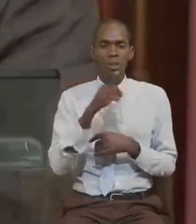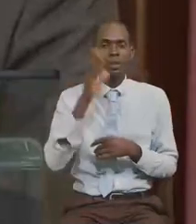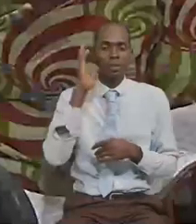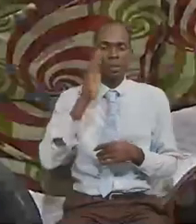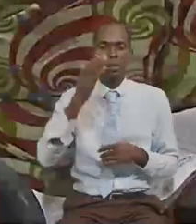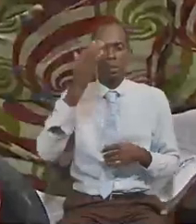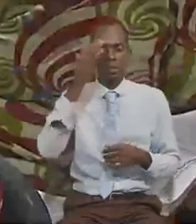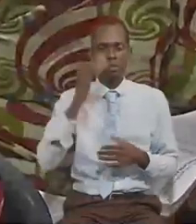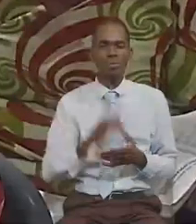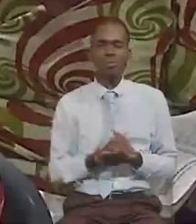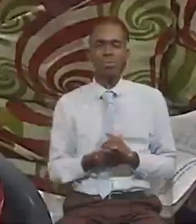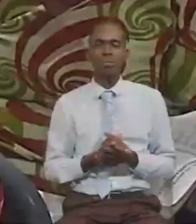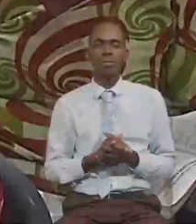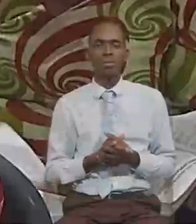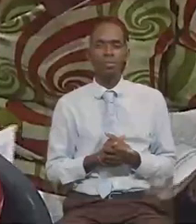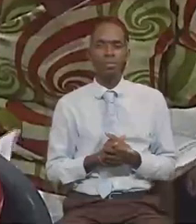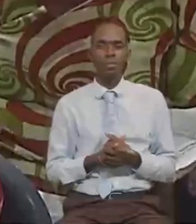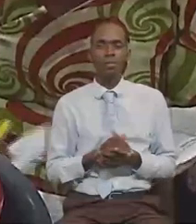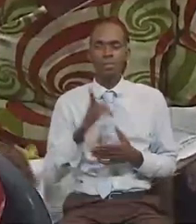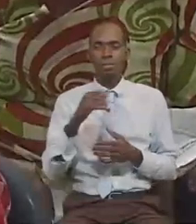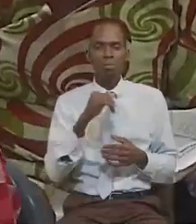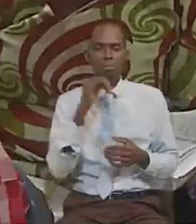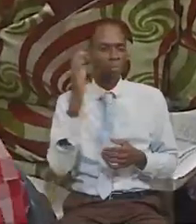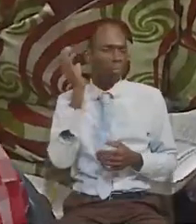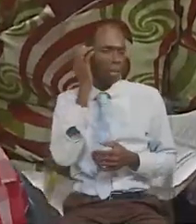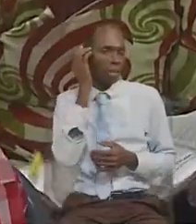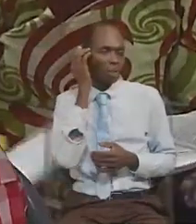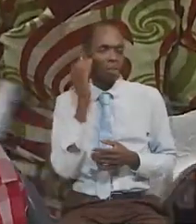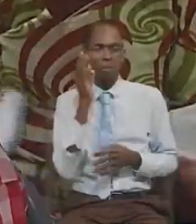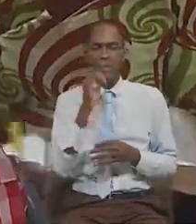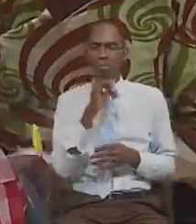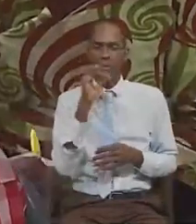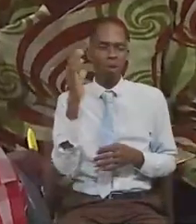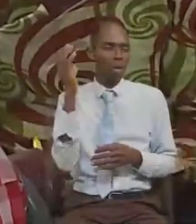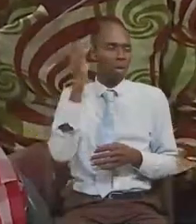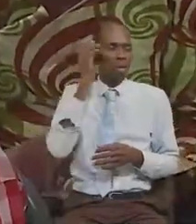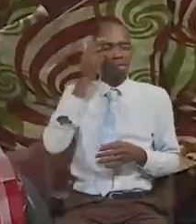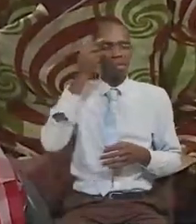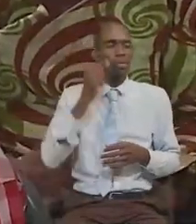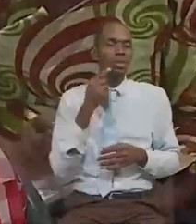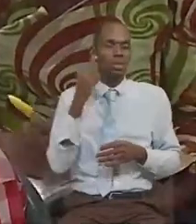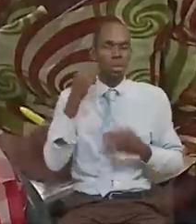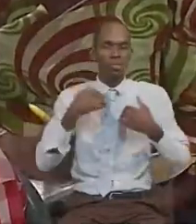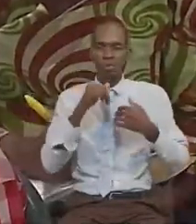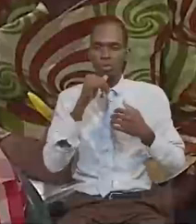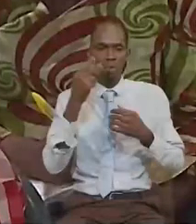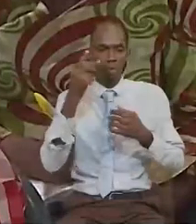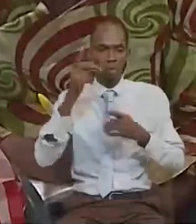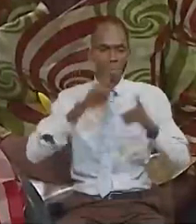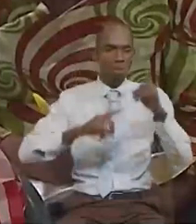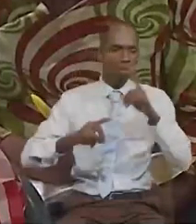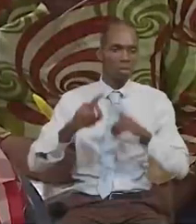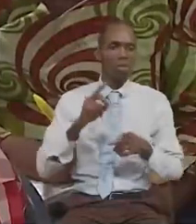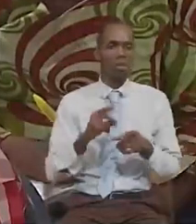Ne le sais-tu pas? Si tu ne le sais pas, tu le sauras aujourd'hui. Ne l'as-tu pas appris? Si tu n'avais pas appris, tu l'apprendras. C'est le